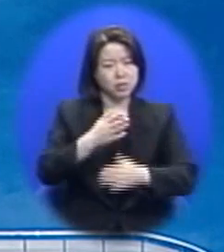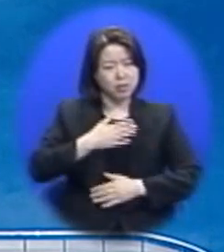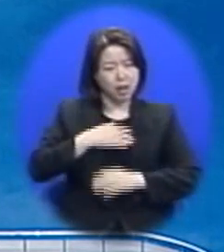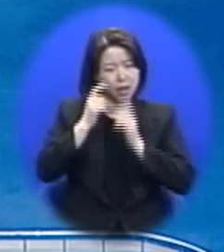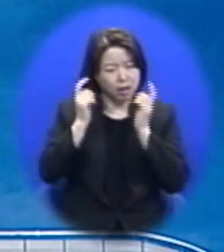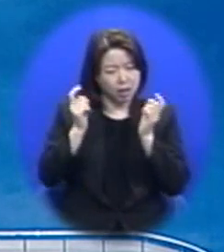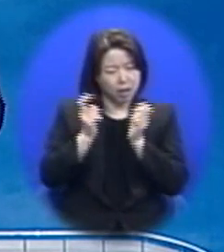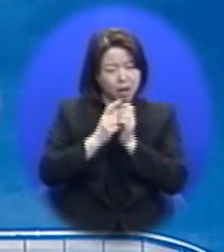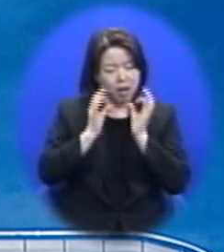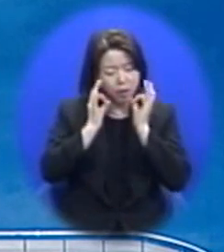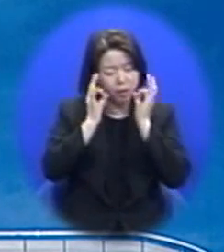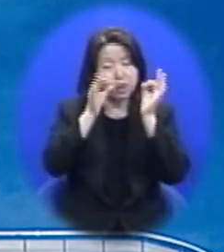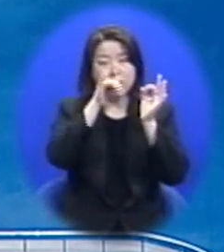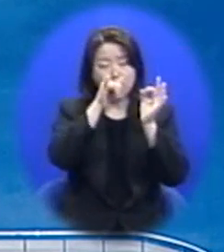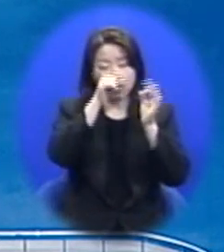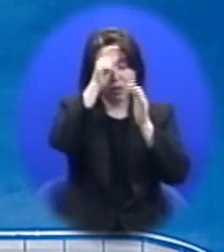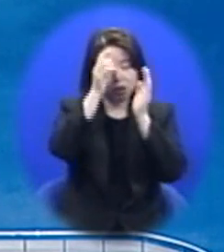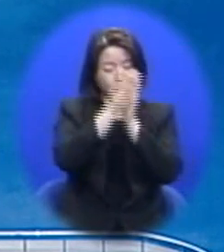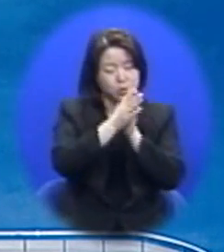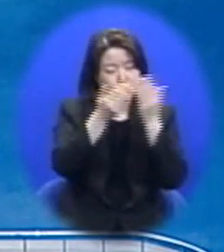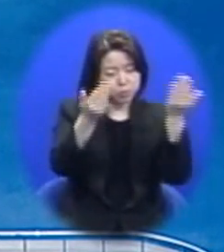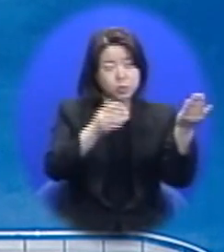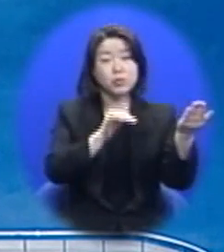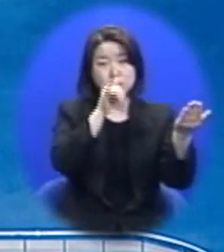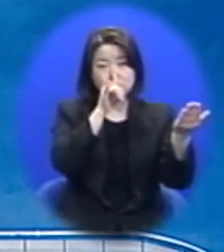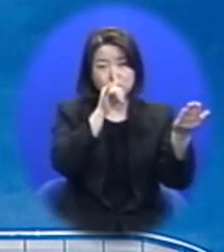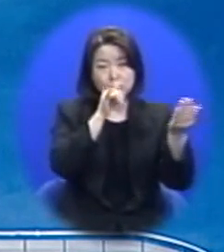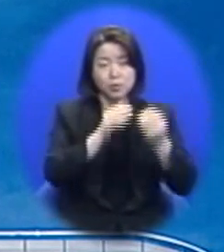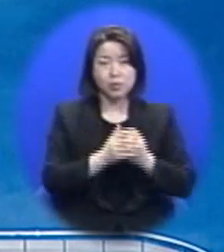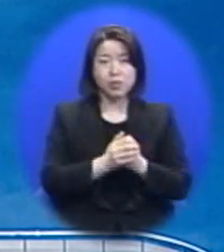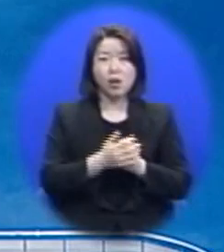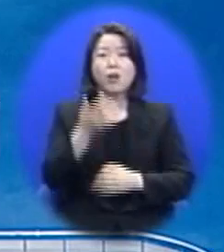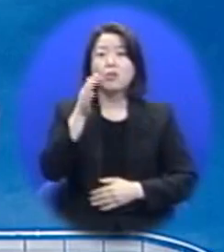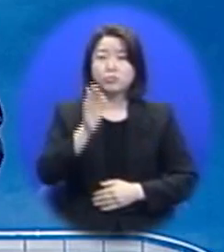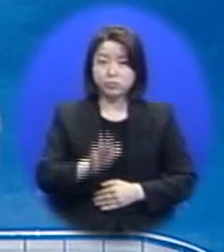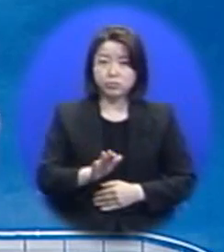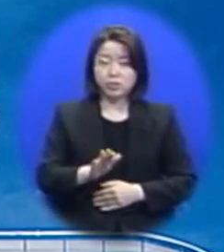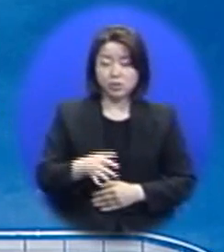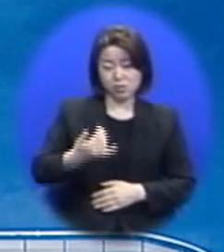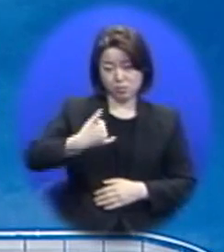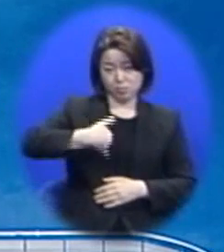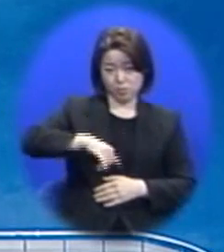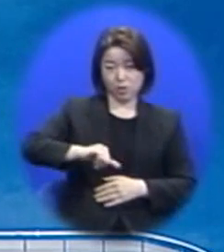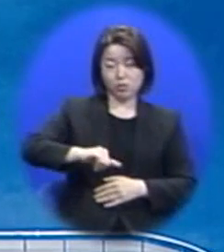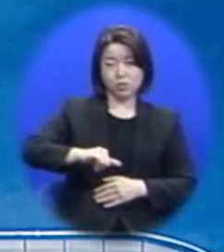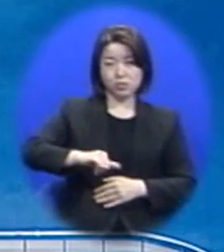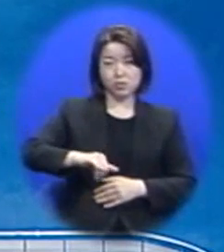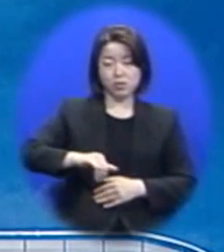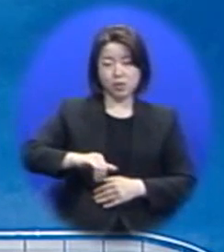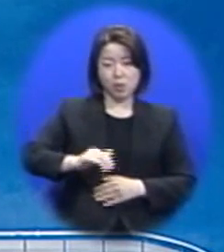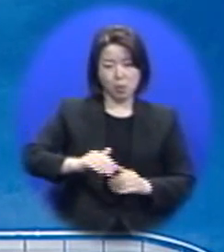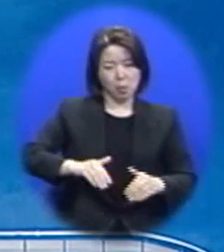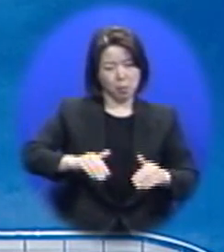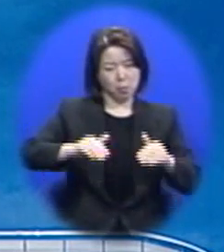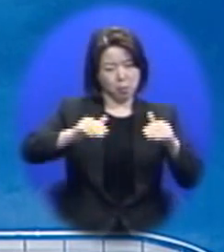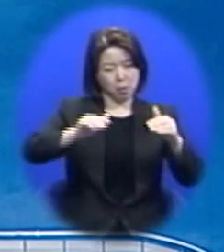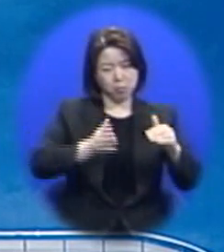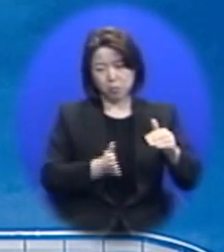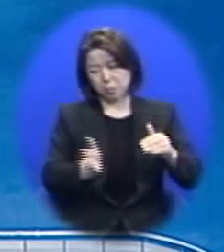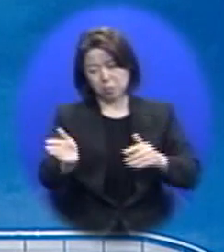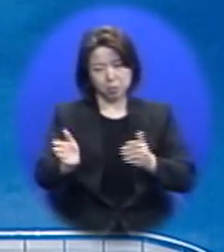썼어요. 나도 기도도 했다고요. 그런데 자녀는 많이 빗나가